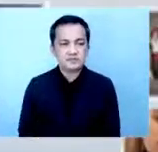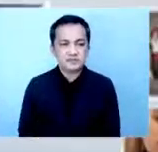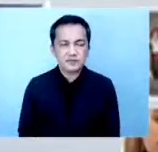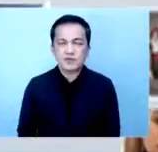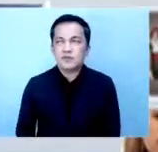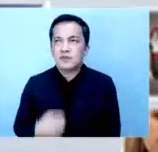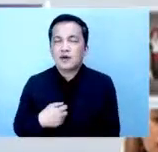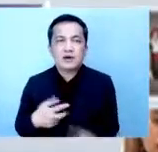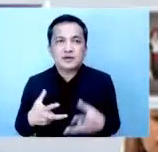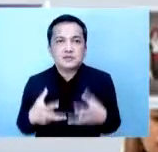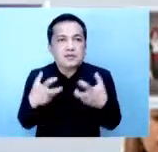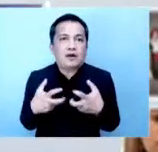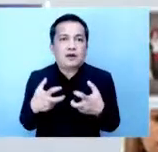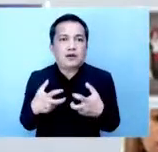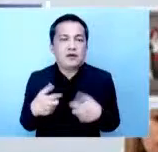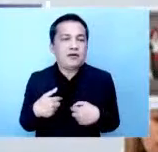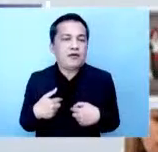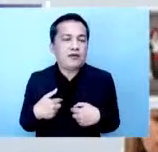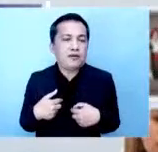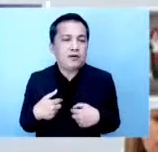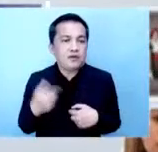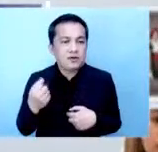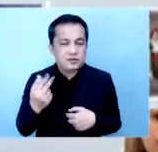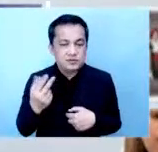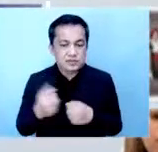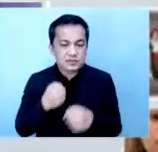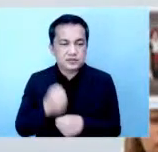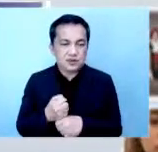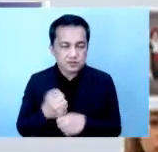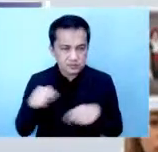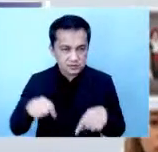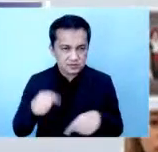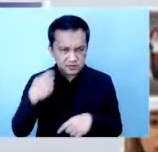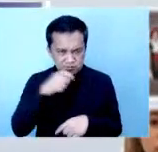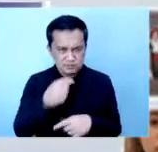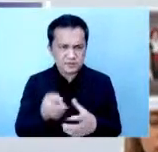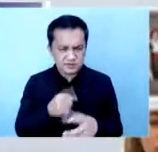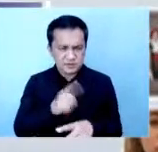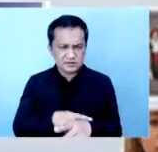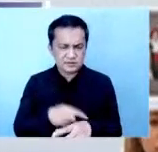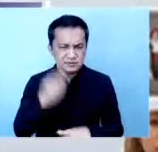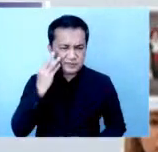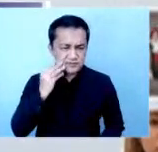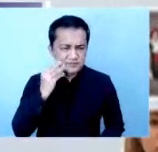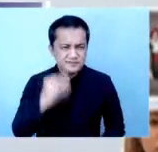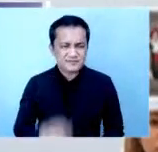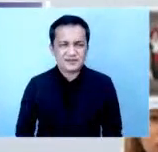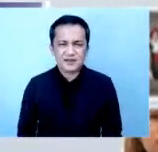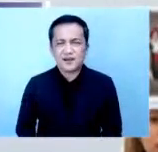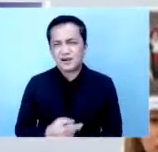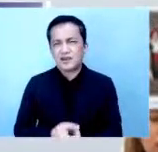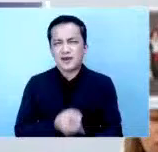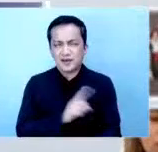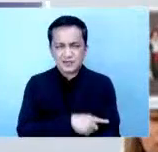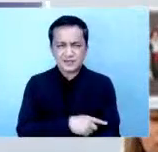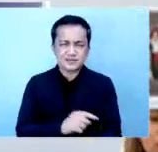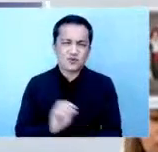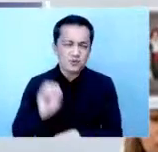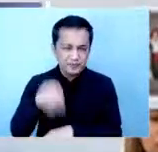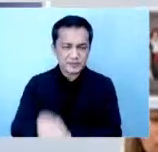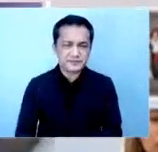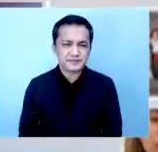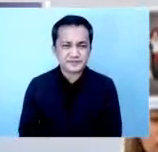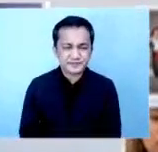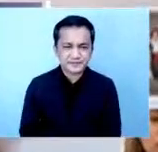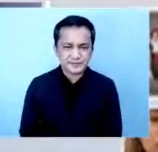ako kasi 13 years na ako dito sa Taiwan, ngayon ko lang yan naranasan. Naanlakas talaga, sobra. Tapos